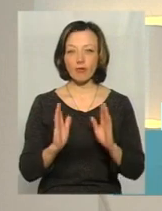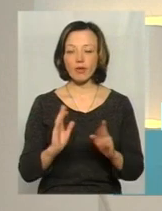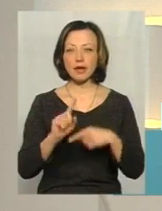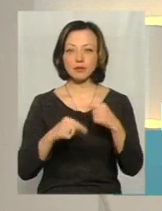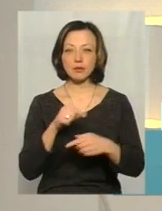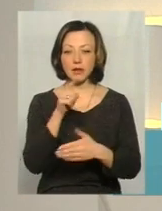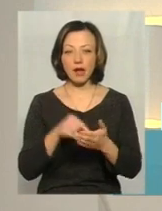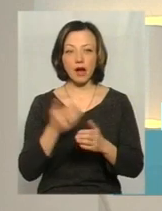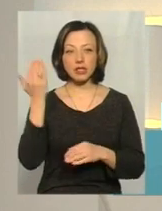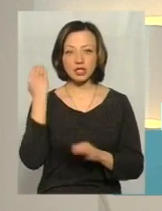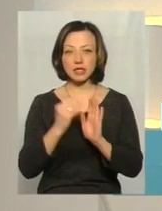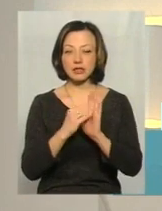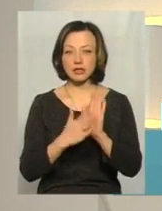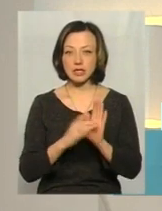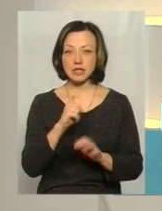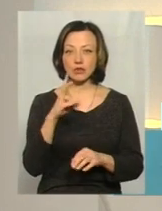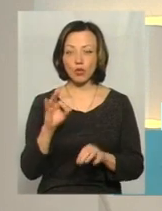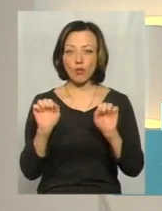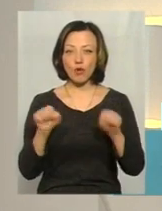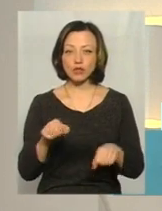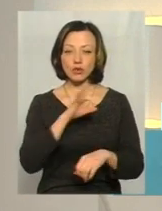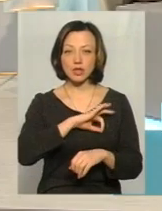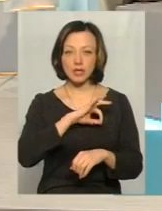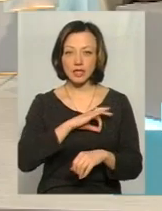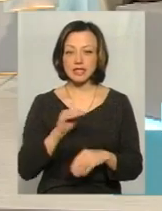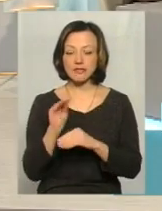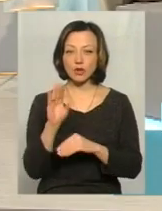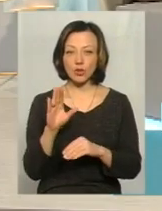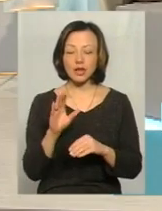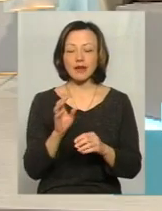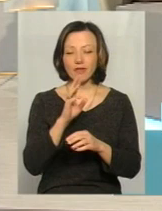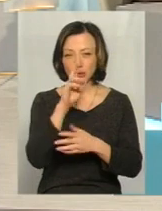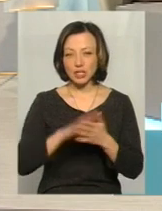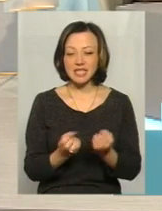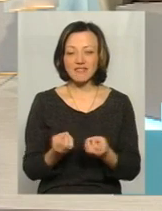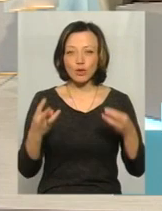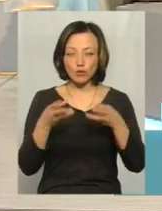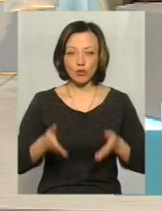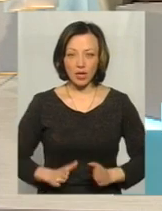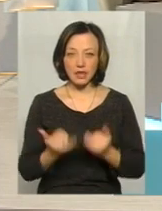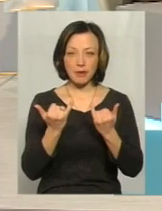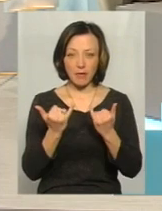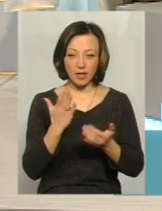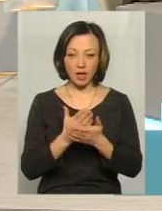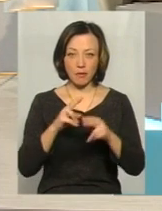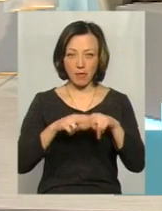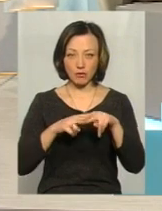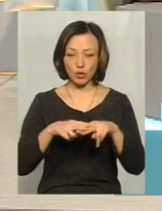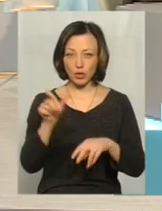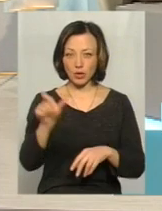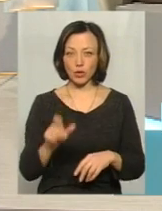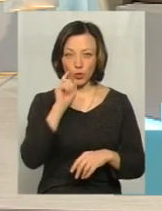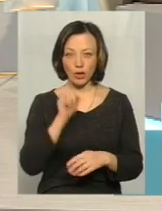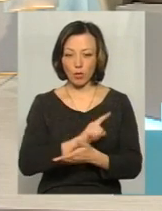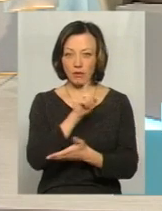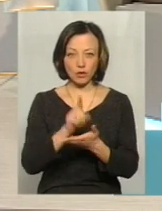для реєстрації учасника ЗНО можна було скористуватись свідоцтвом про народження, то тепер наявність паспорта громадянина